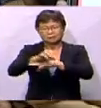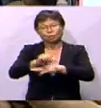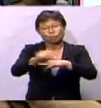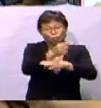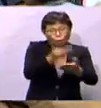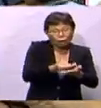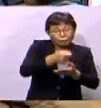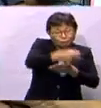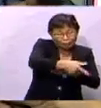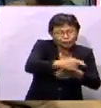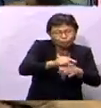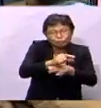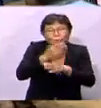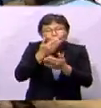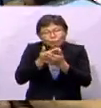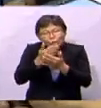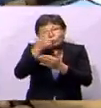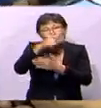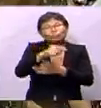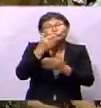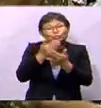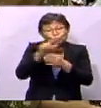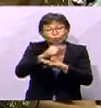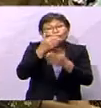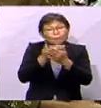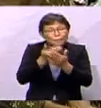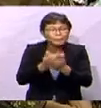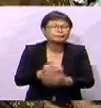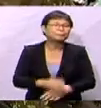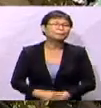diterimanya dengan sebaik yang boleh untuk kebaikan mereka.